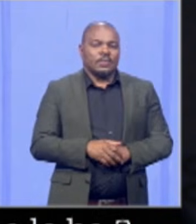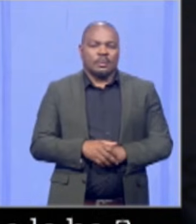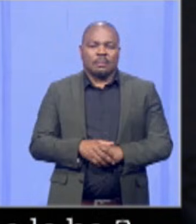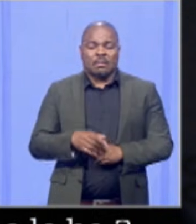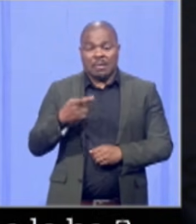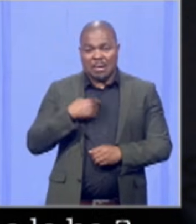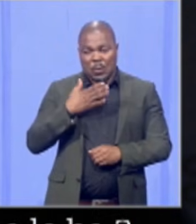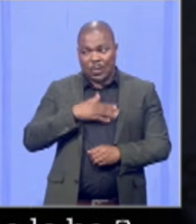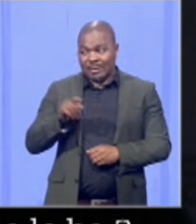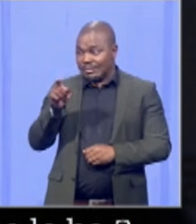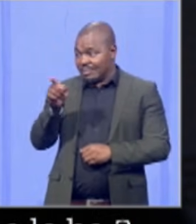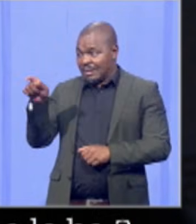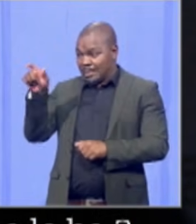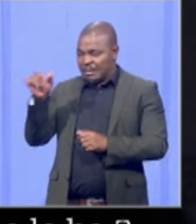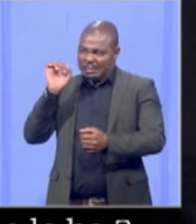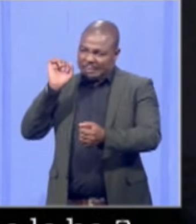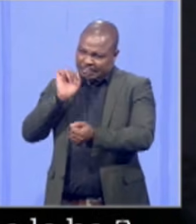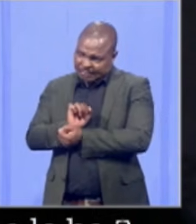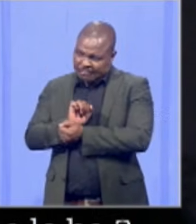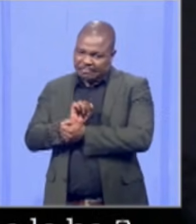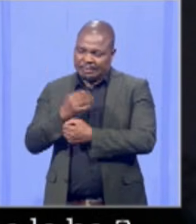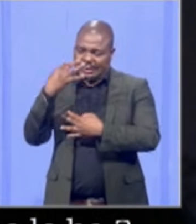tshwerwe ba ile tronkong.